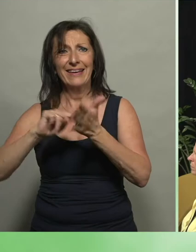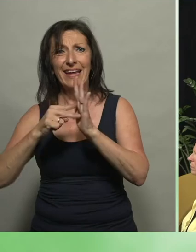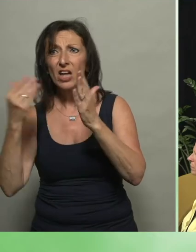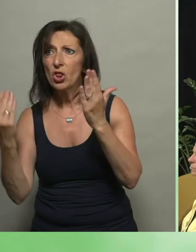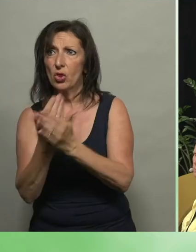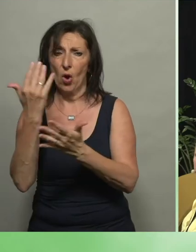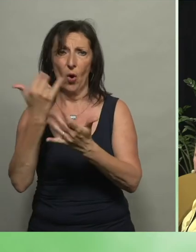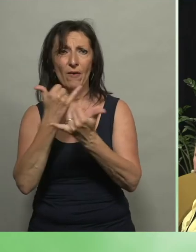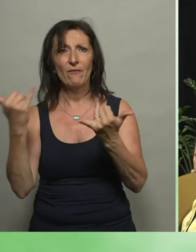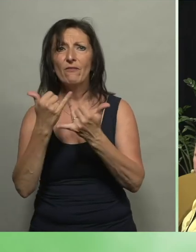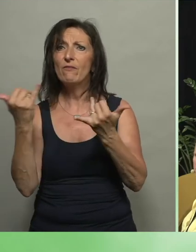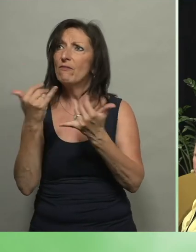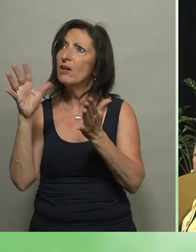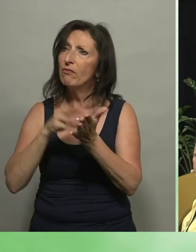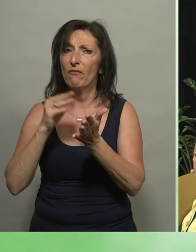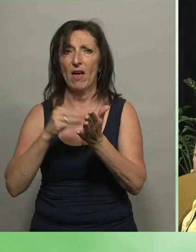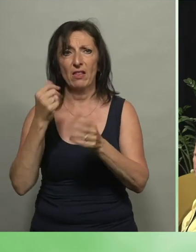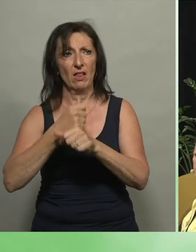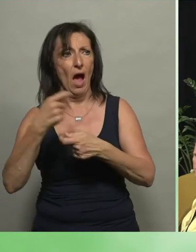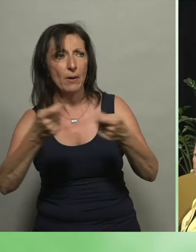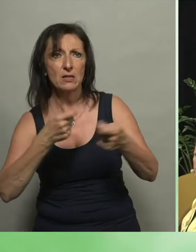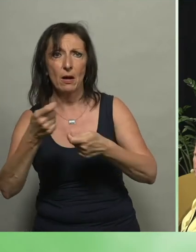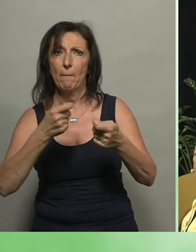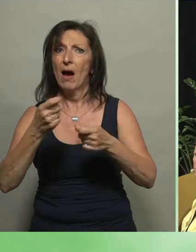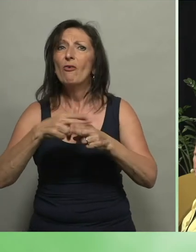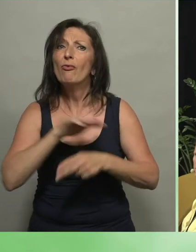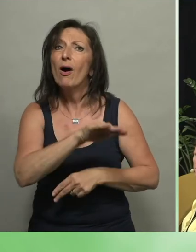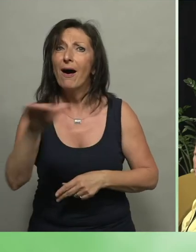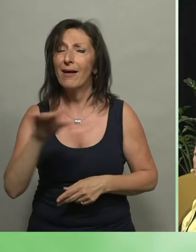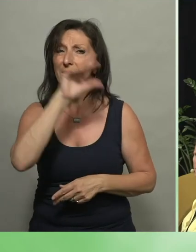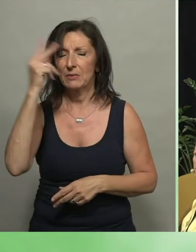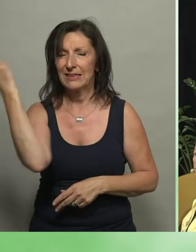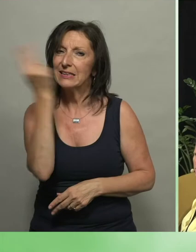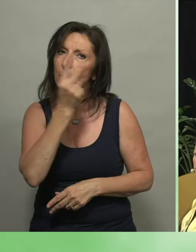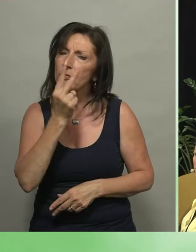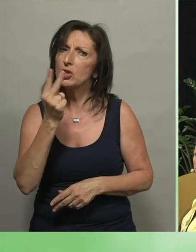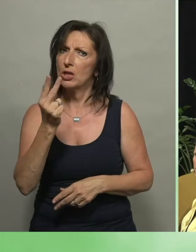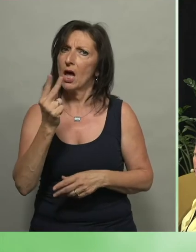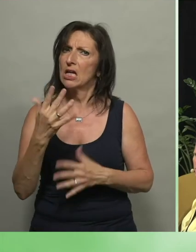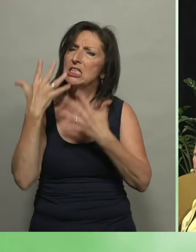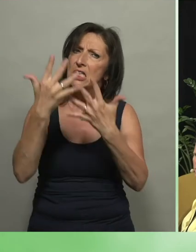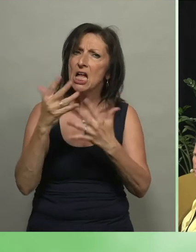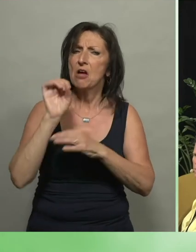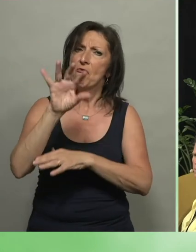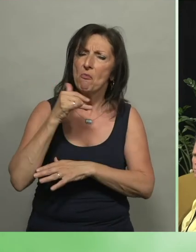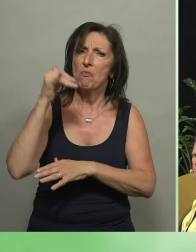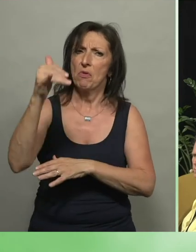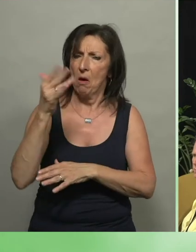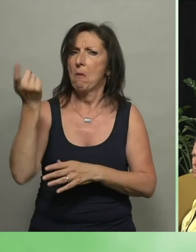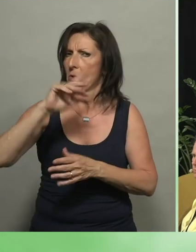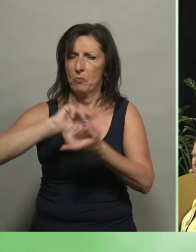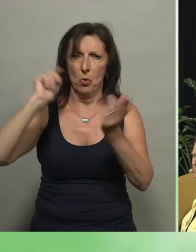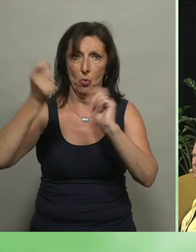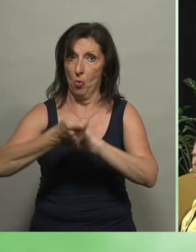am Arbeitsmarkt verbunden sind für alle Menschen. Es wird natürlich Veränderungen geben die nächsten 10, 15 Jahre am Arbeitsmarkt. Es wird